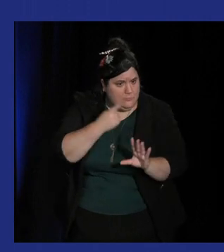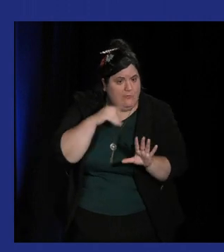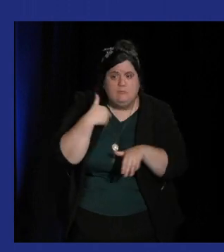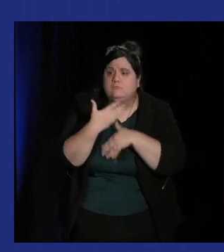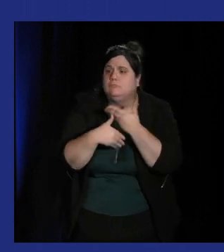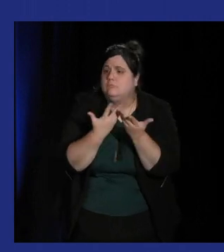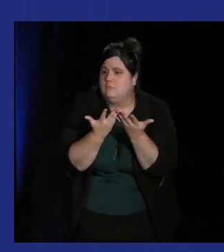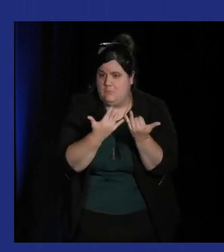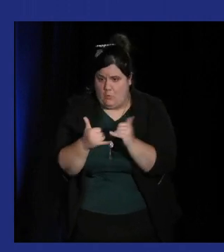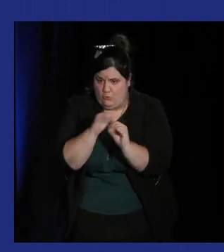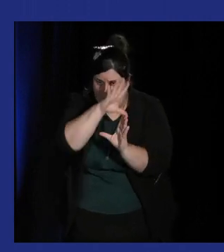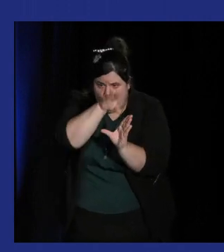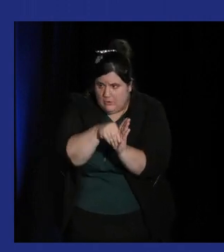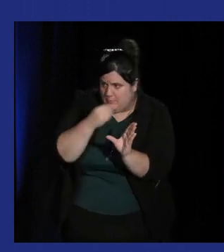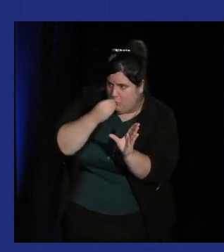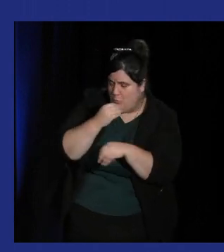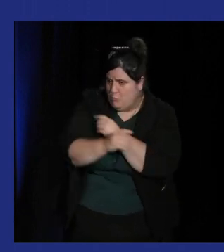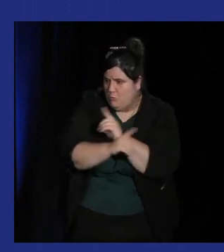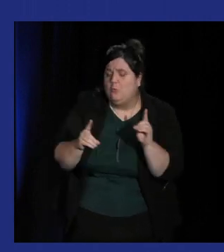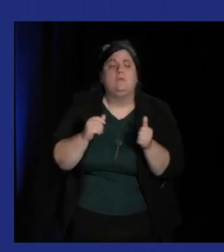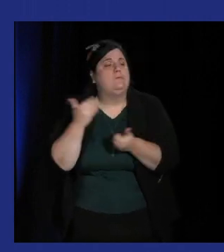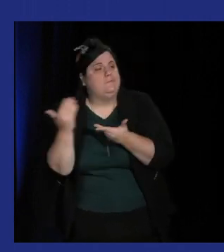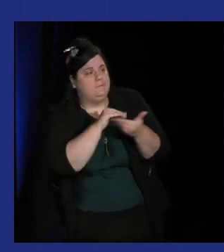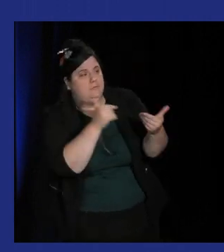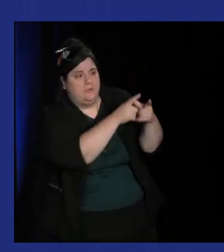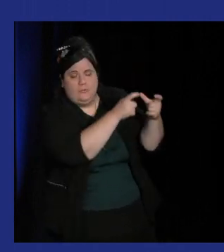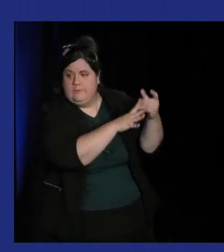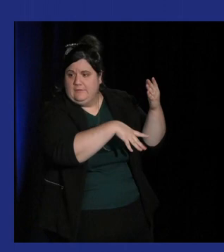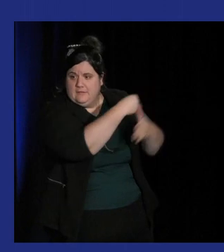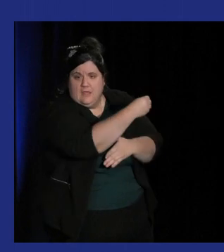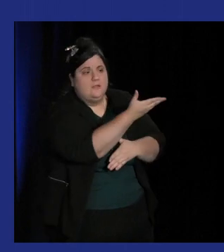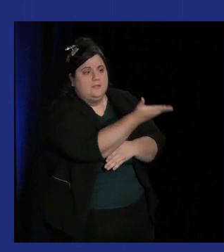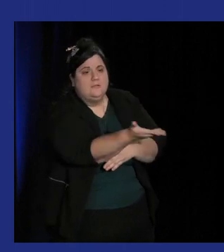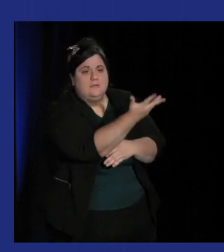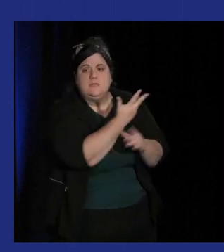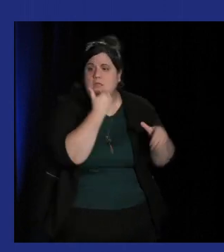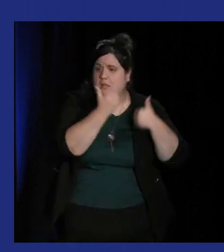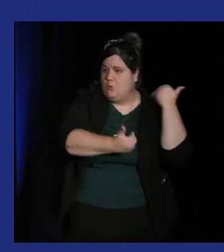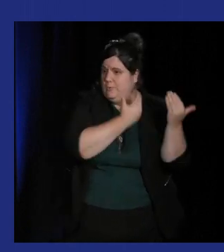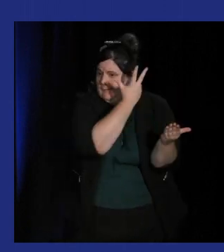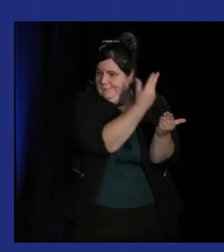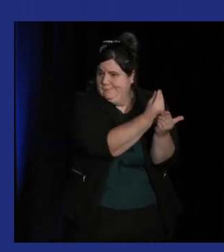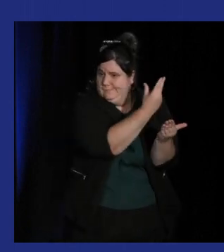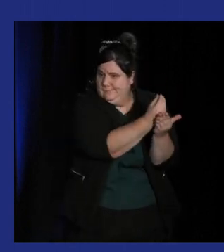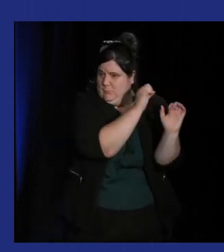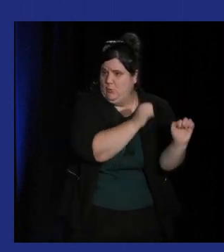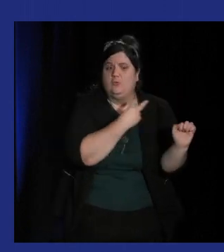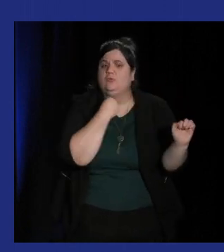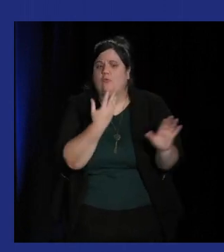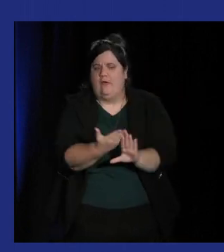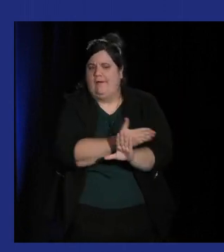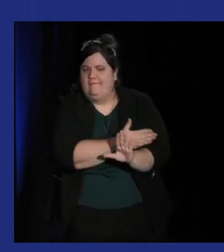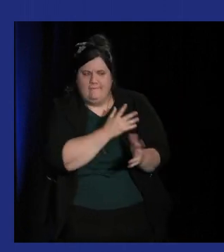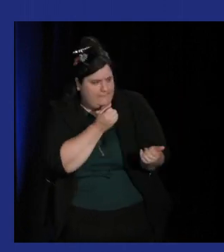avant d'envoyer toutes toutes ces lignes à des studios externes pour enregistrer les acteurs donc il y a eu avant un casting